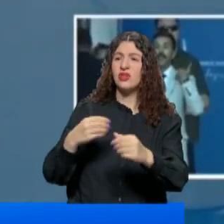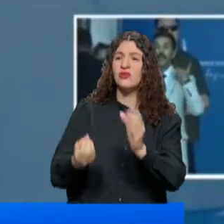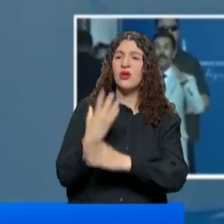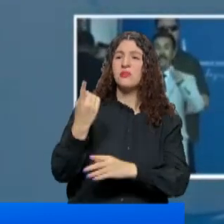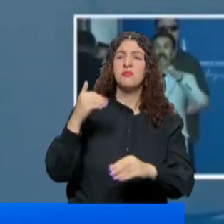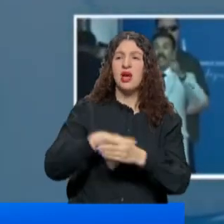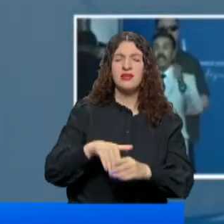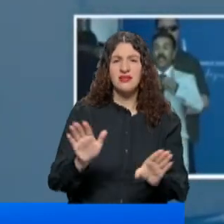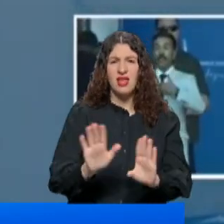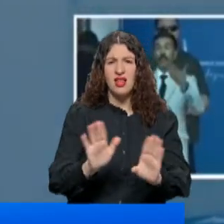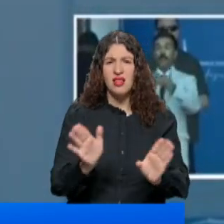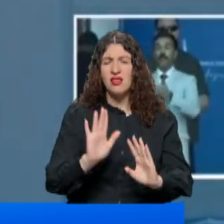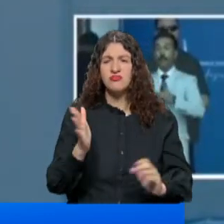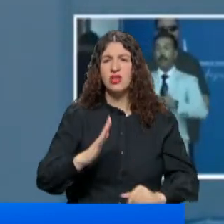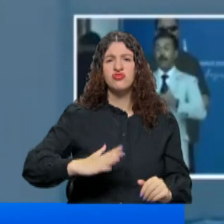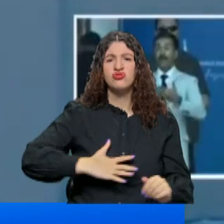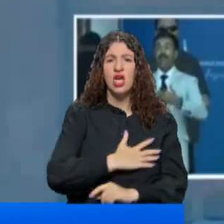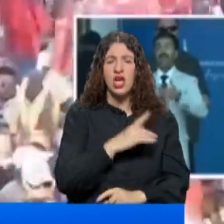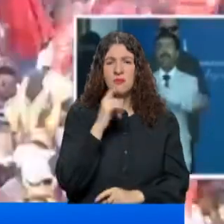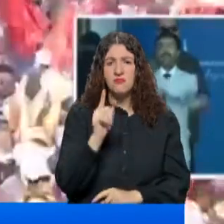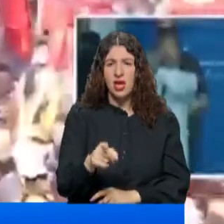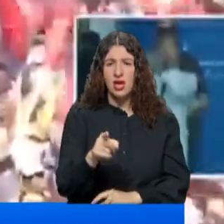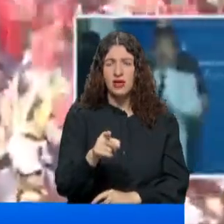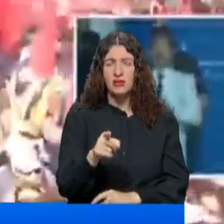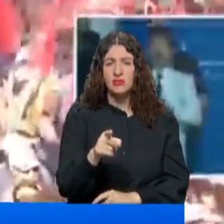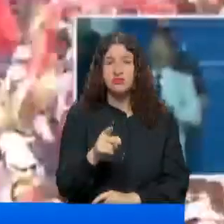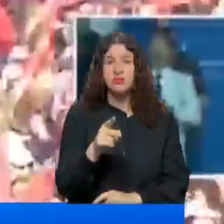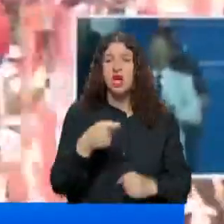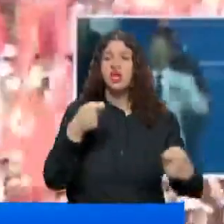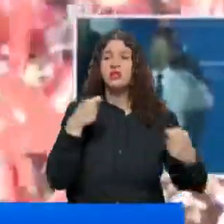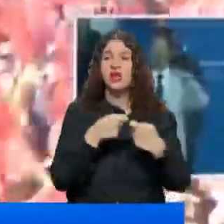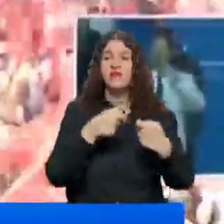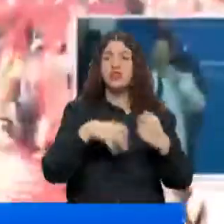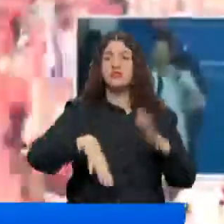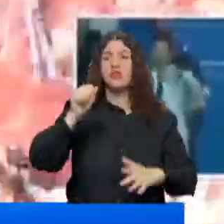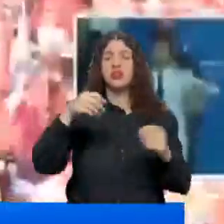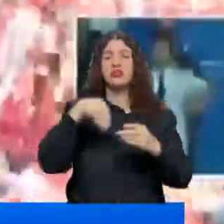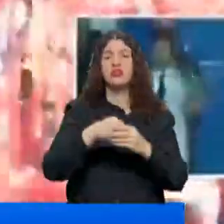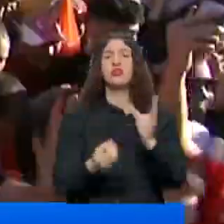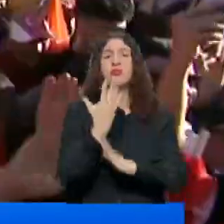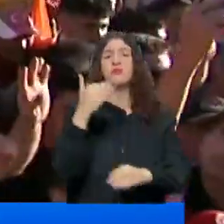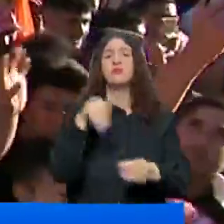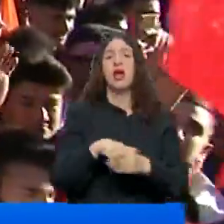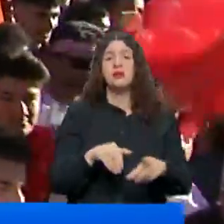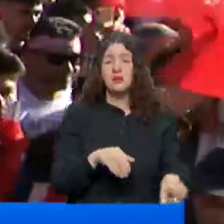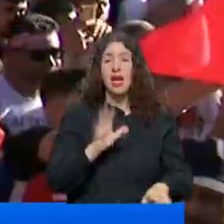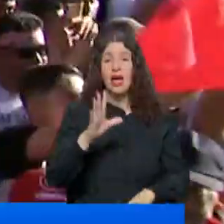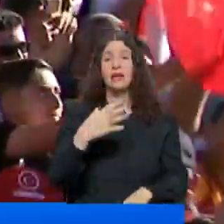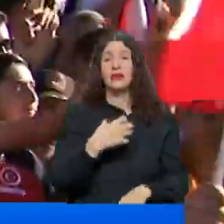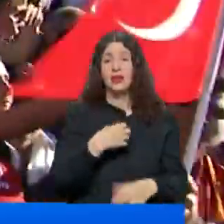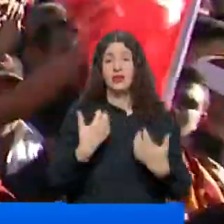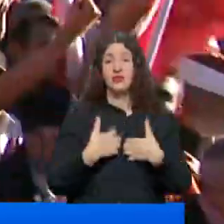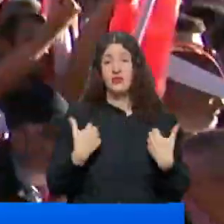bir parti değildir. Cumhuriyet Halk Partisi savaş meydanlarında kurulan bir partidir. Eğer